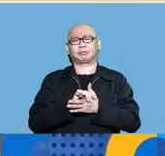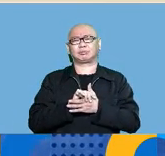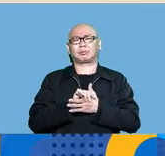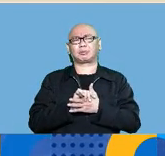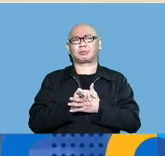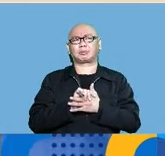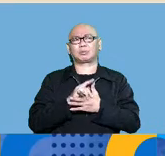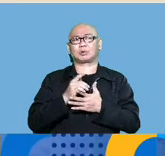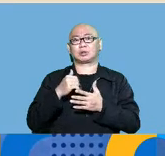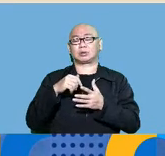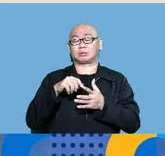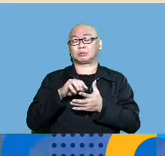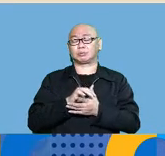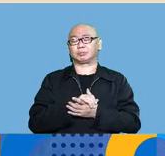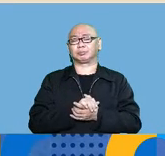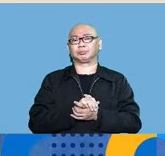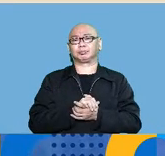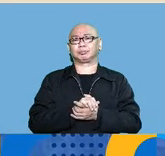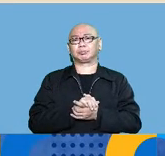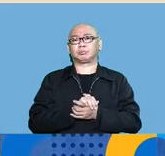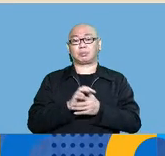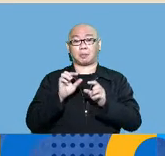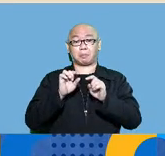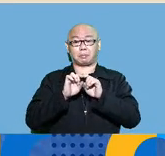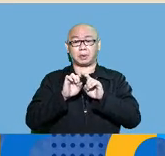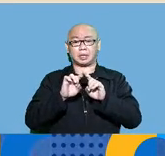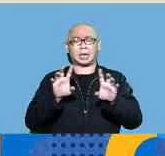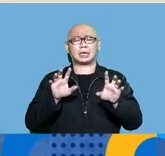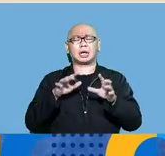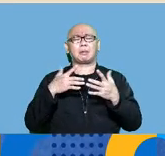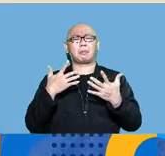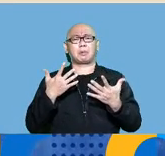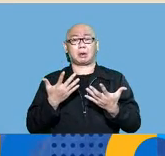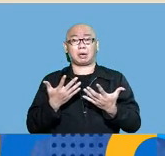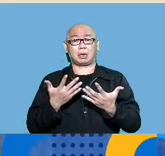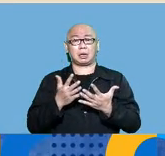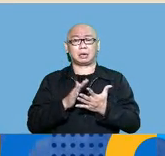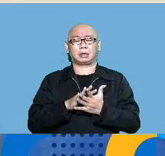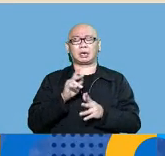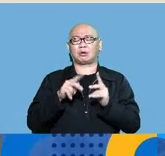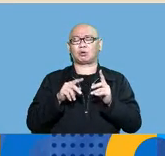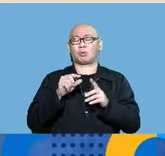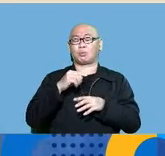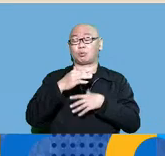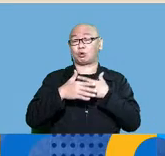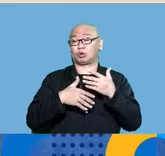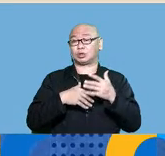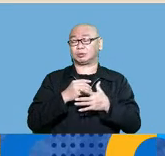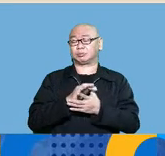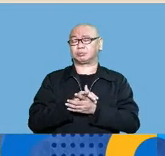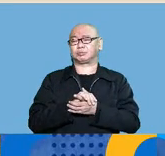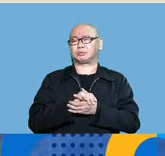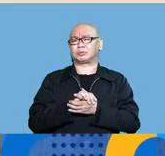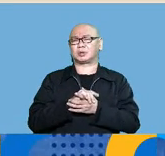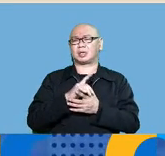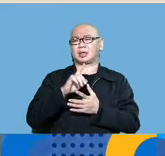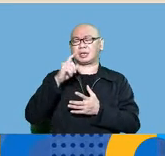project based mastery learning, perbedaannya kalau pada project based learning